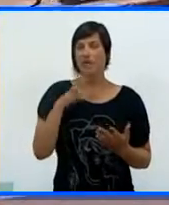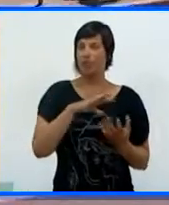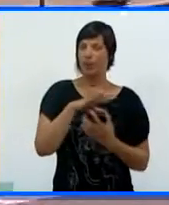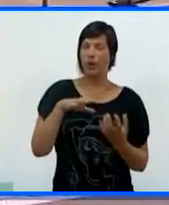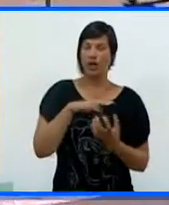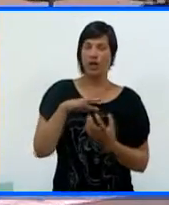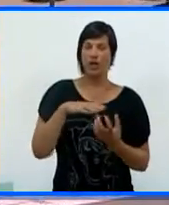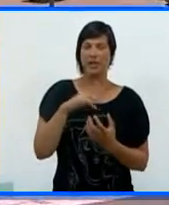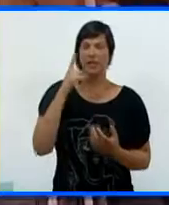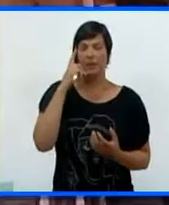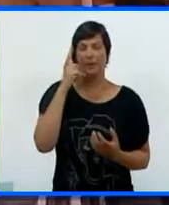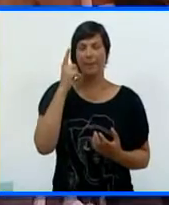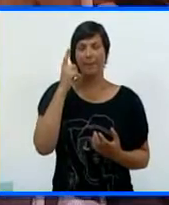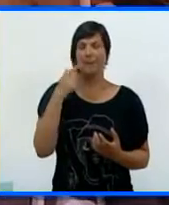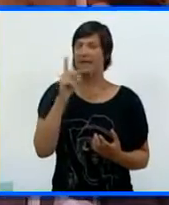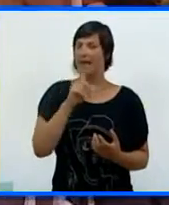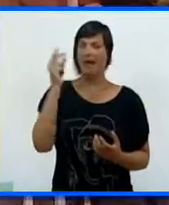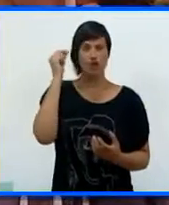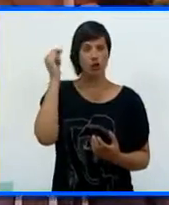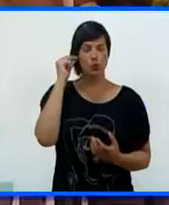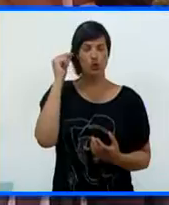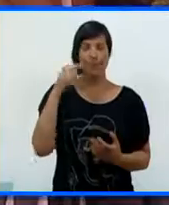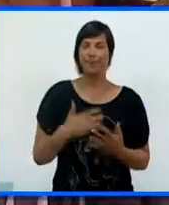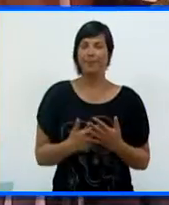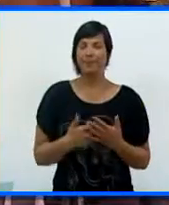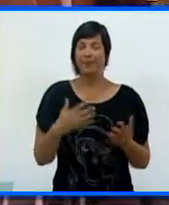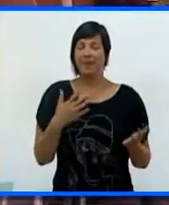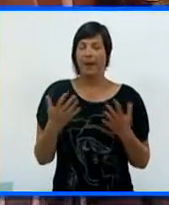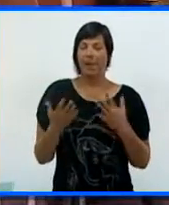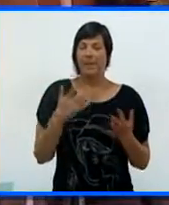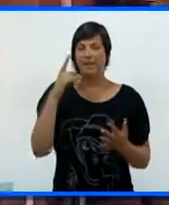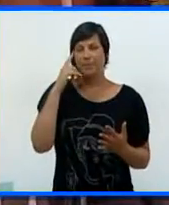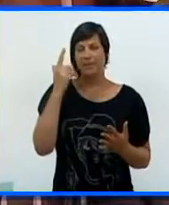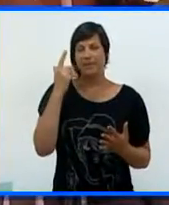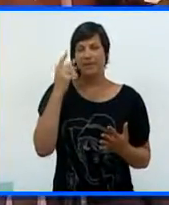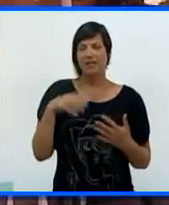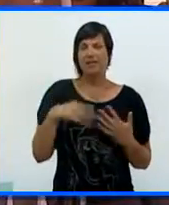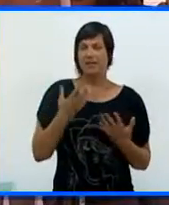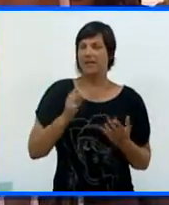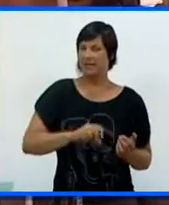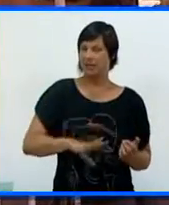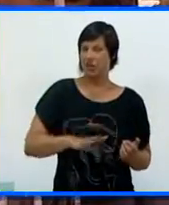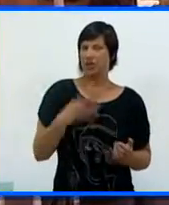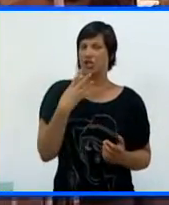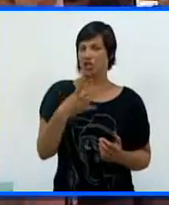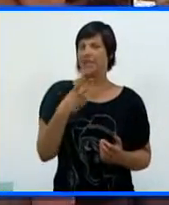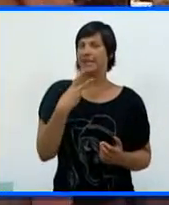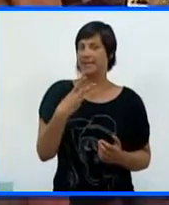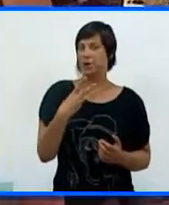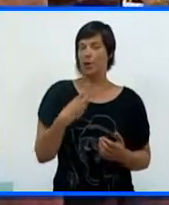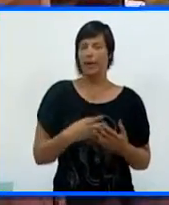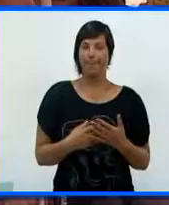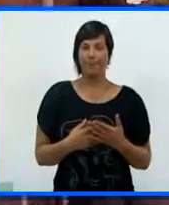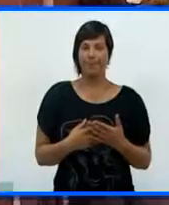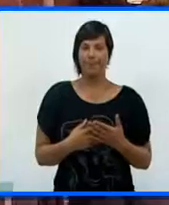moji roditelji su primijetili da ne čijem. Pretpostavlja se da je kad sam rođen